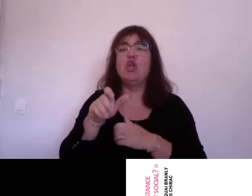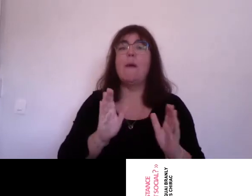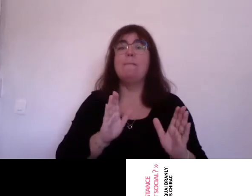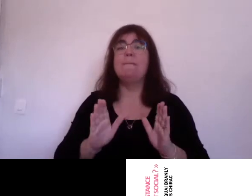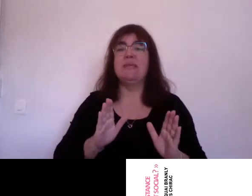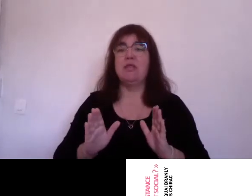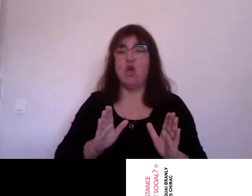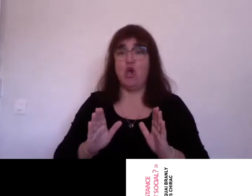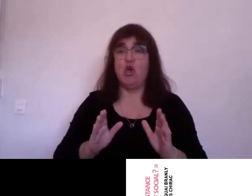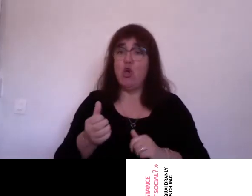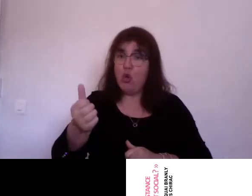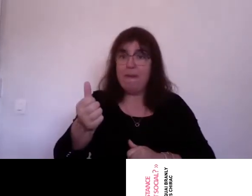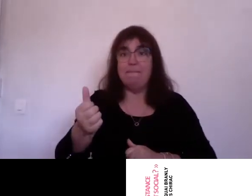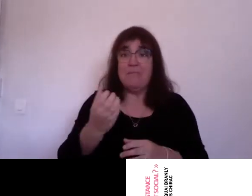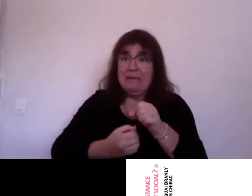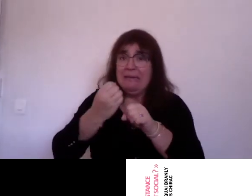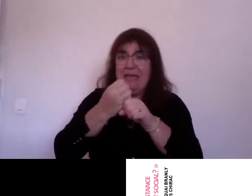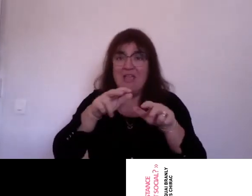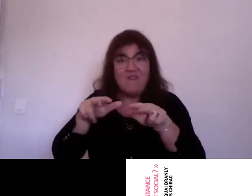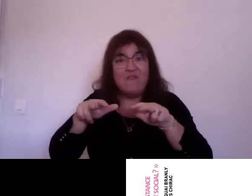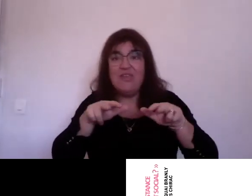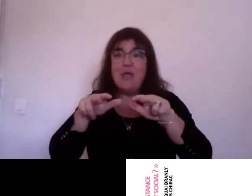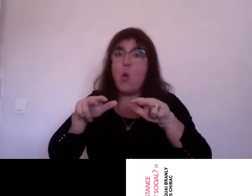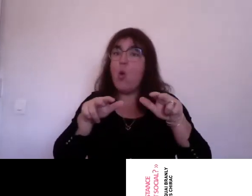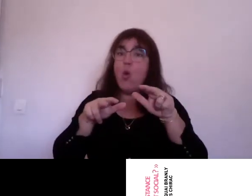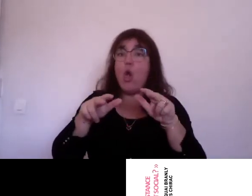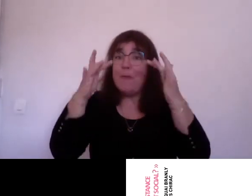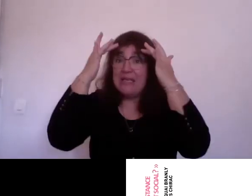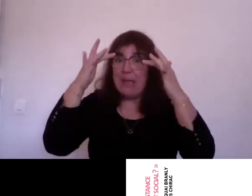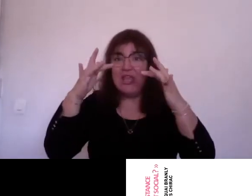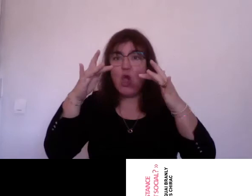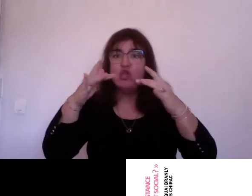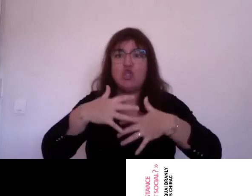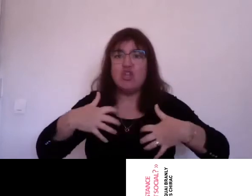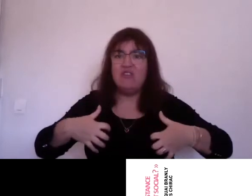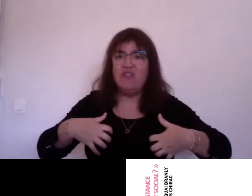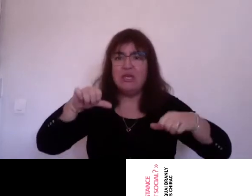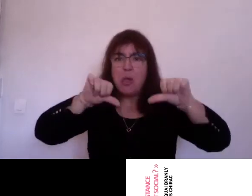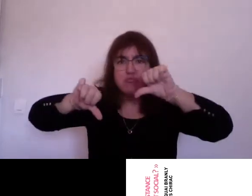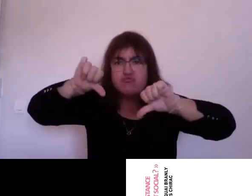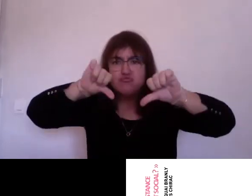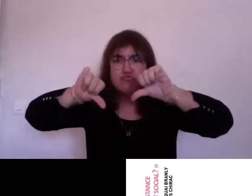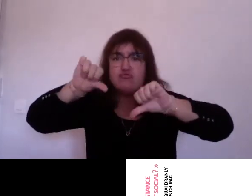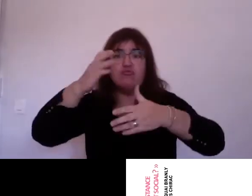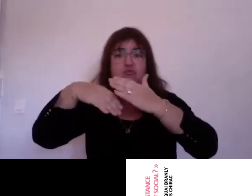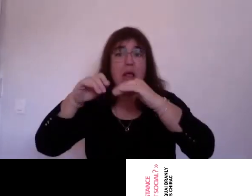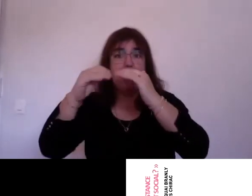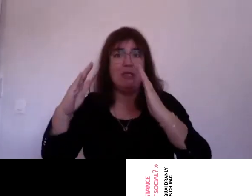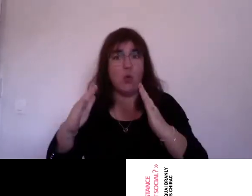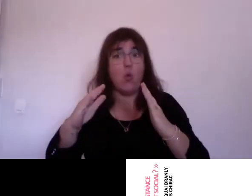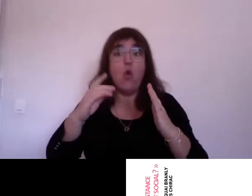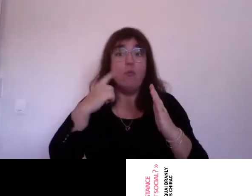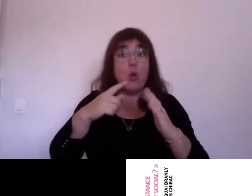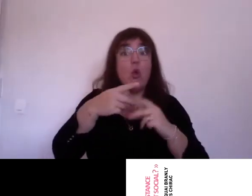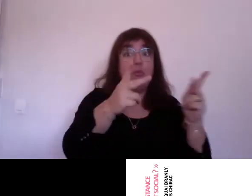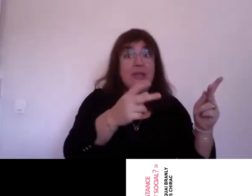aussi, des vidéos d'expériences scientifiques à faire chez soi. Et donc, leur donner des billes afin